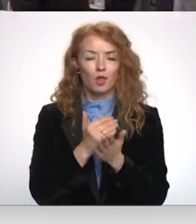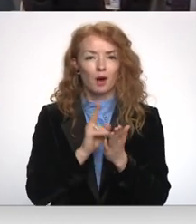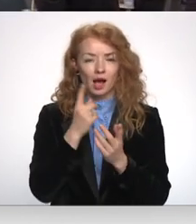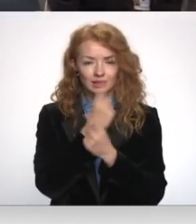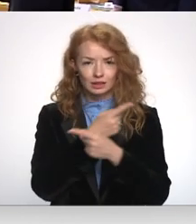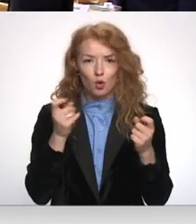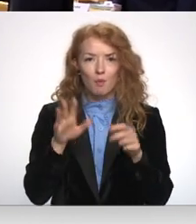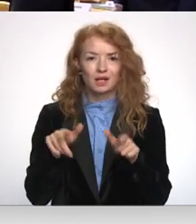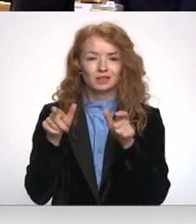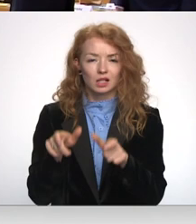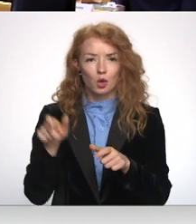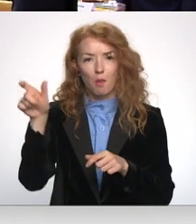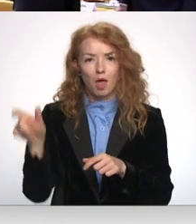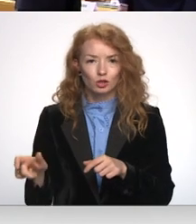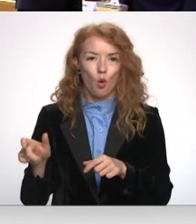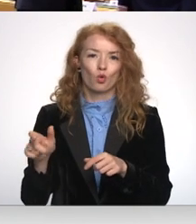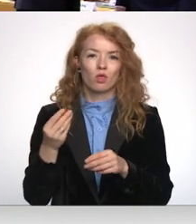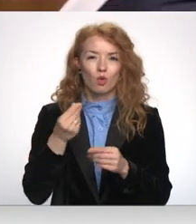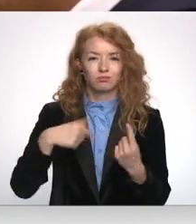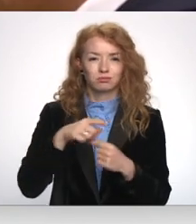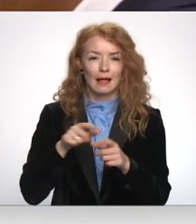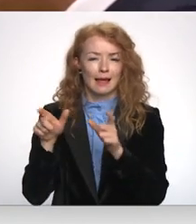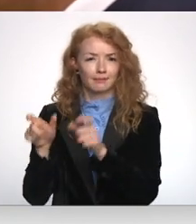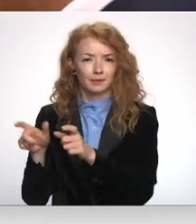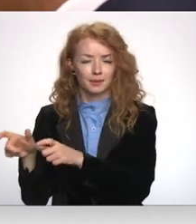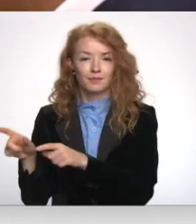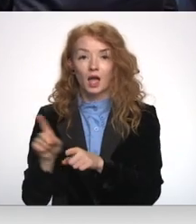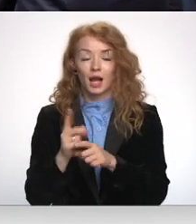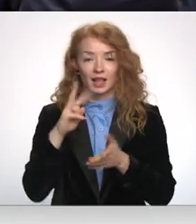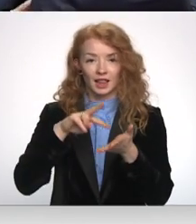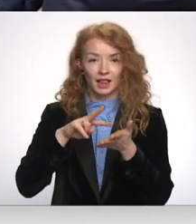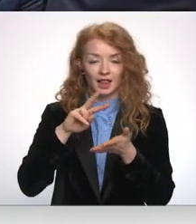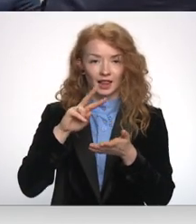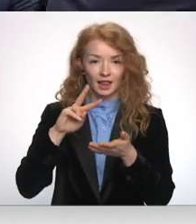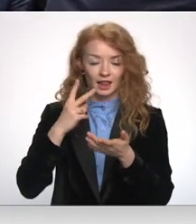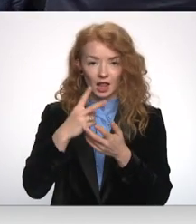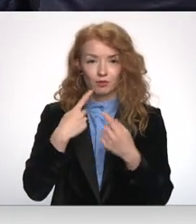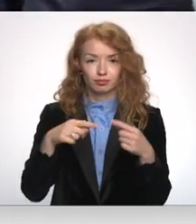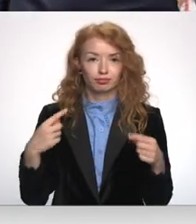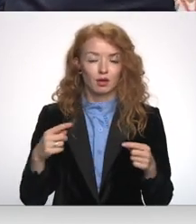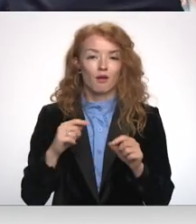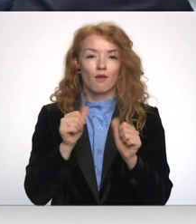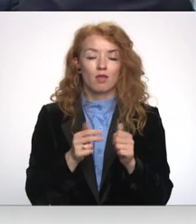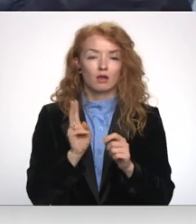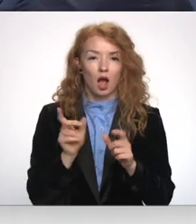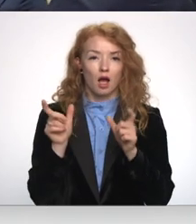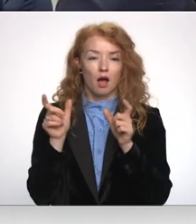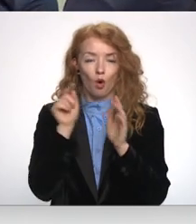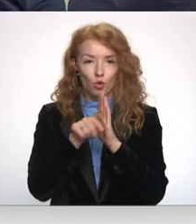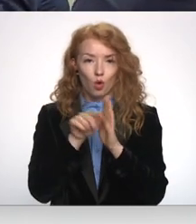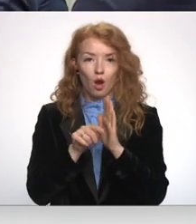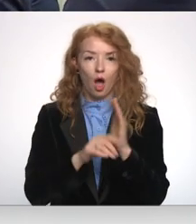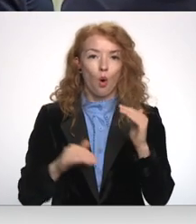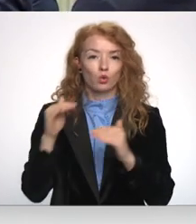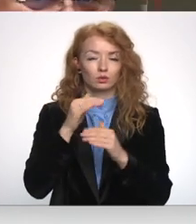sankcionēto personu līdzekļu iesaldēšanu, ir pastiprināta divējāda lietojuma un arī augsto tehnoloģiju eksporta kontrole.